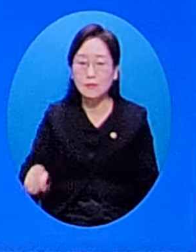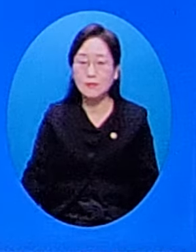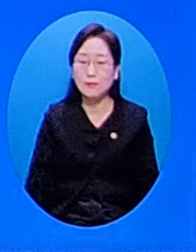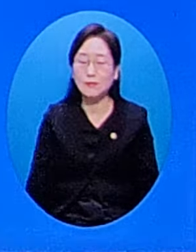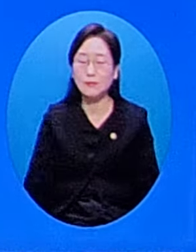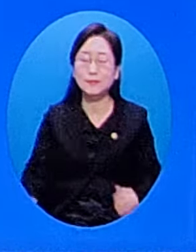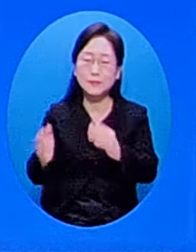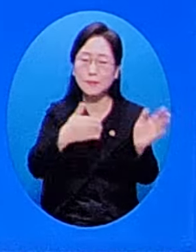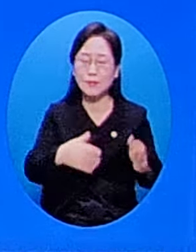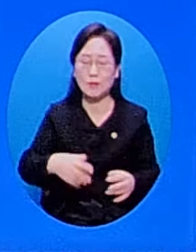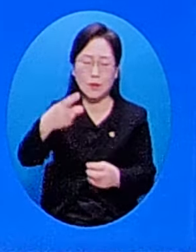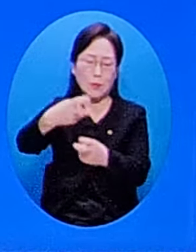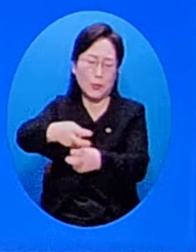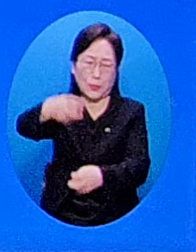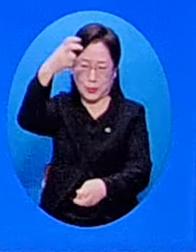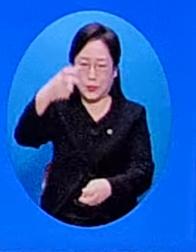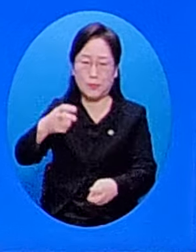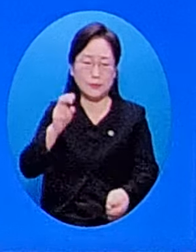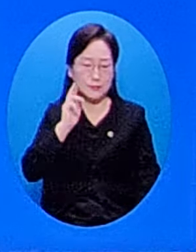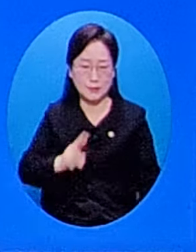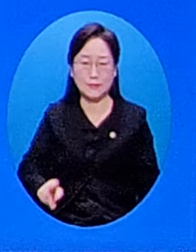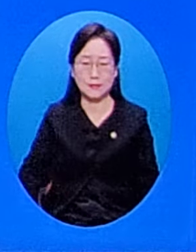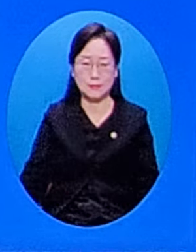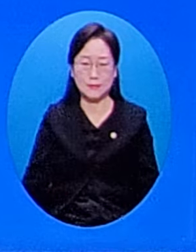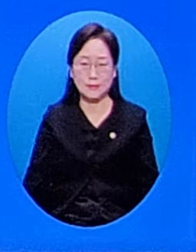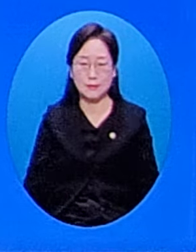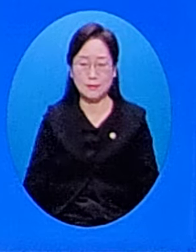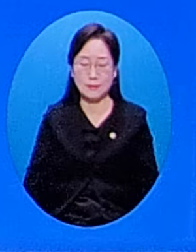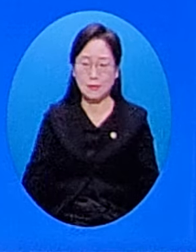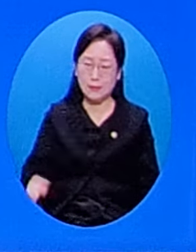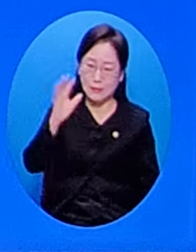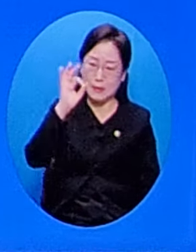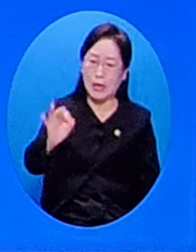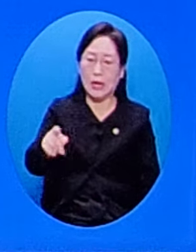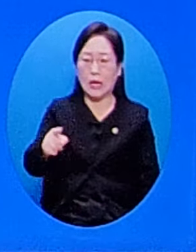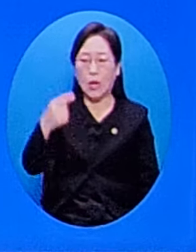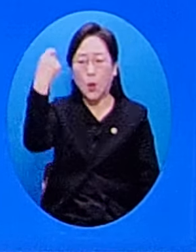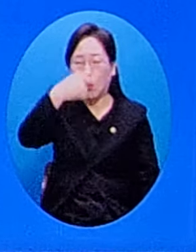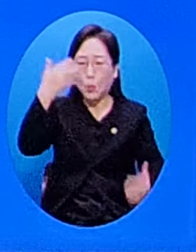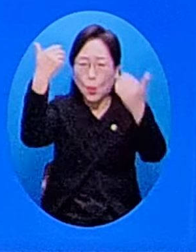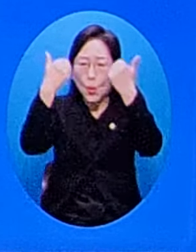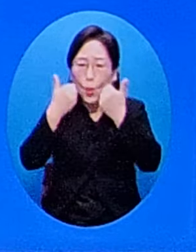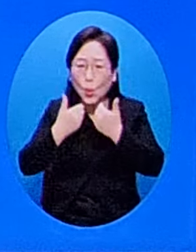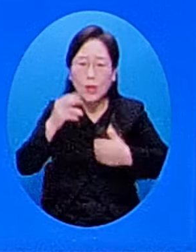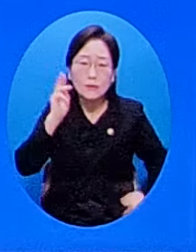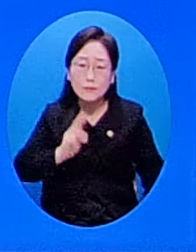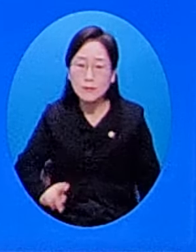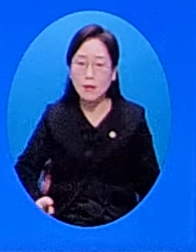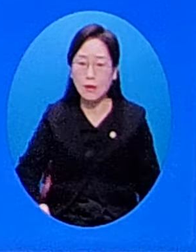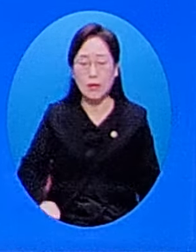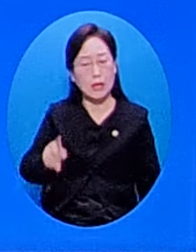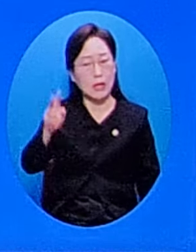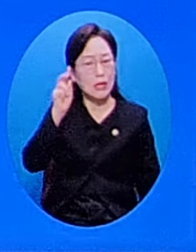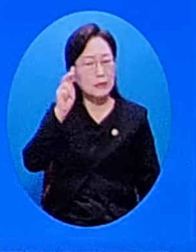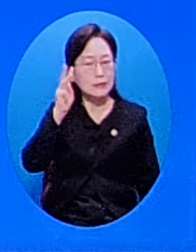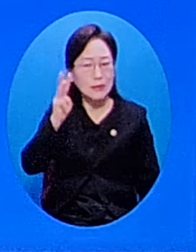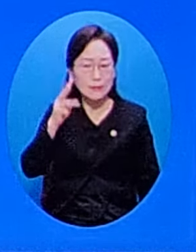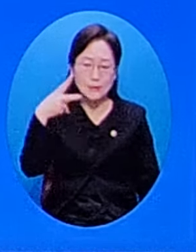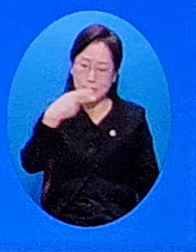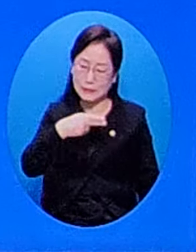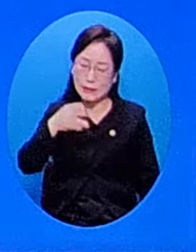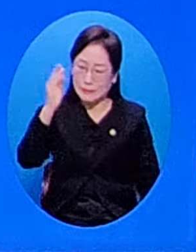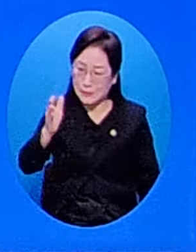근데 어쨌든 몸이 워낙 약하셨고 누가 보더라도 그냥 얼굴이 바짝 말라서 2, 3일 금식해도 힘쓰겠다